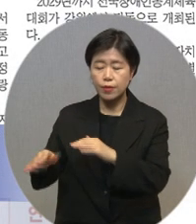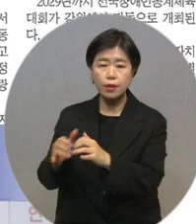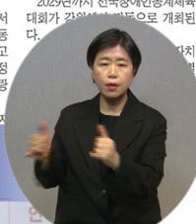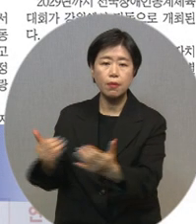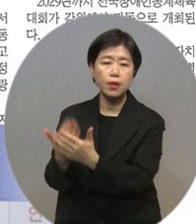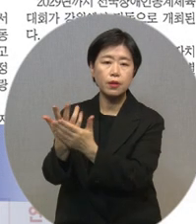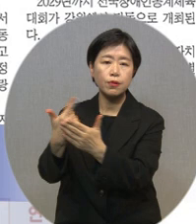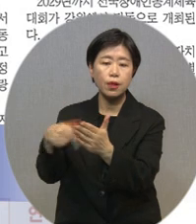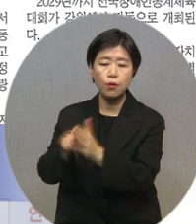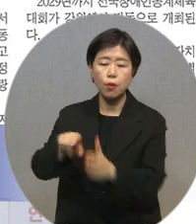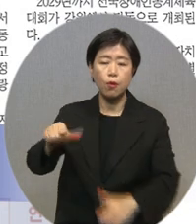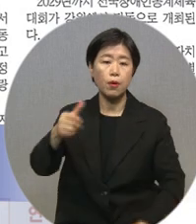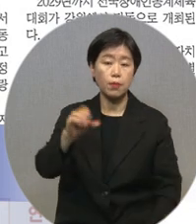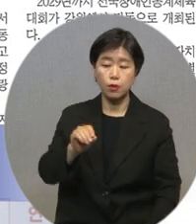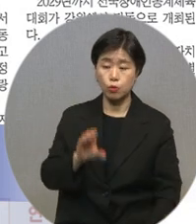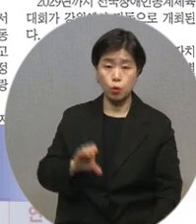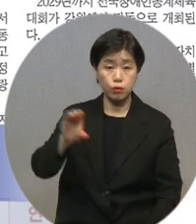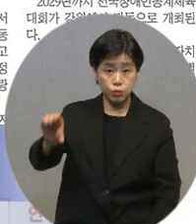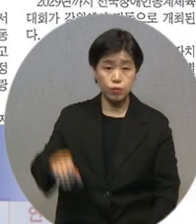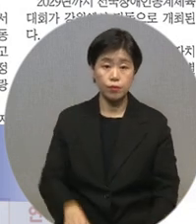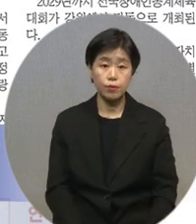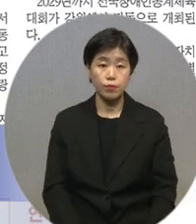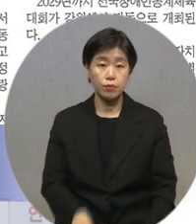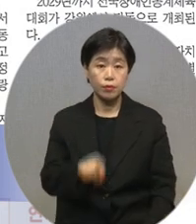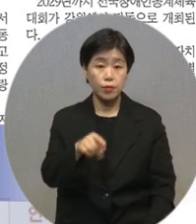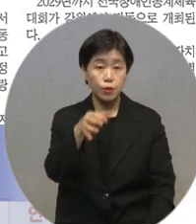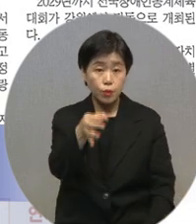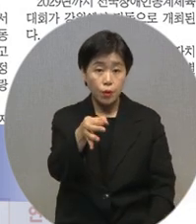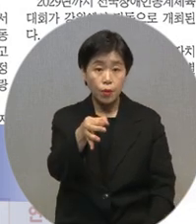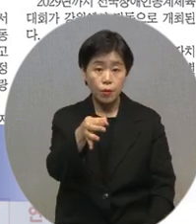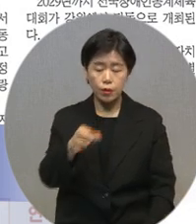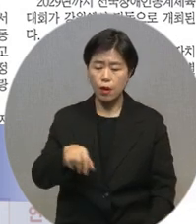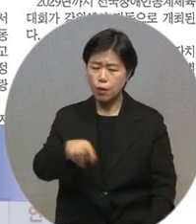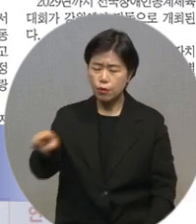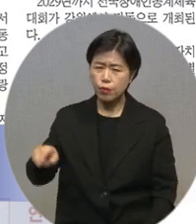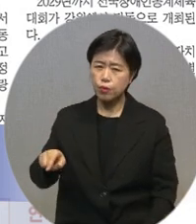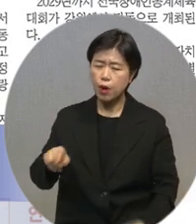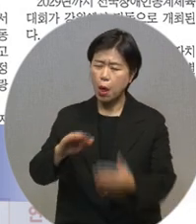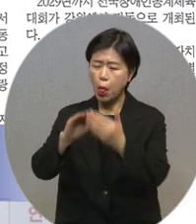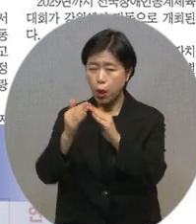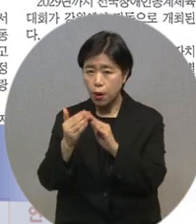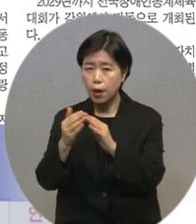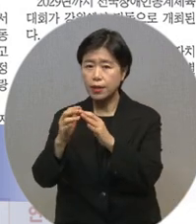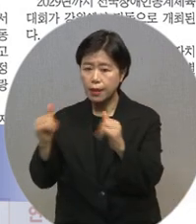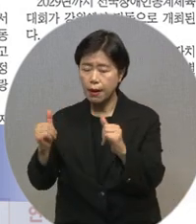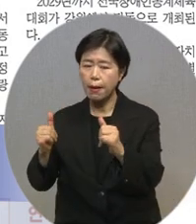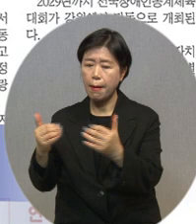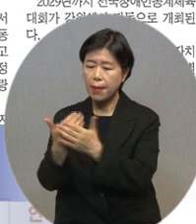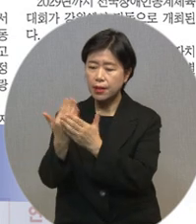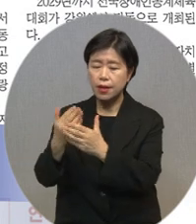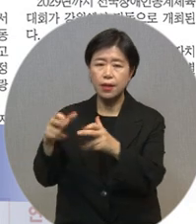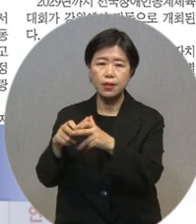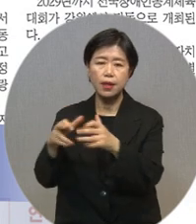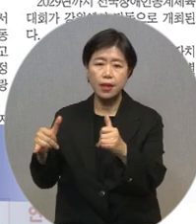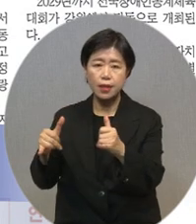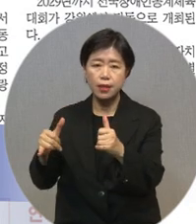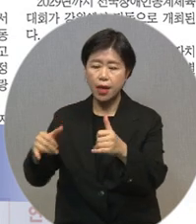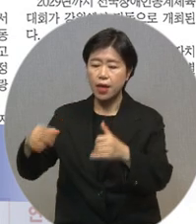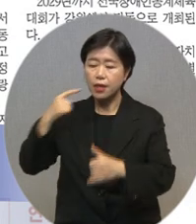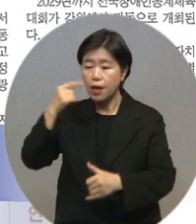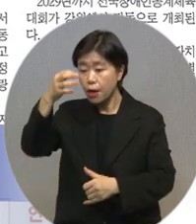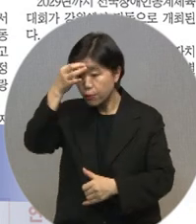복지재단 문화 예술 센터를 통해 저소득 과정 장애 예술인의 예술 교육과 창작 활동 지원금으로